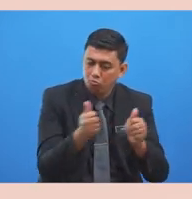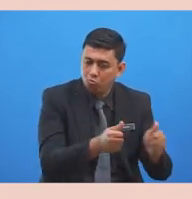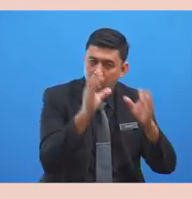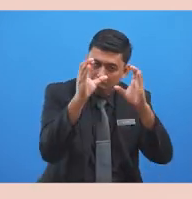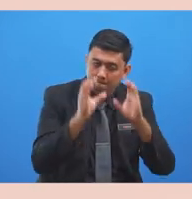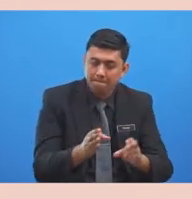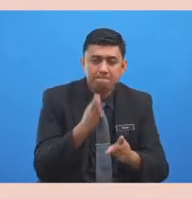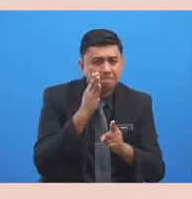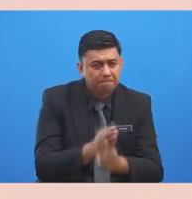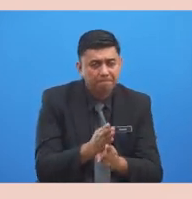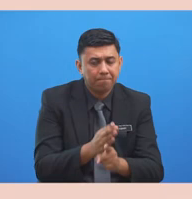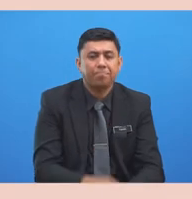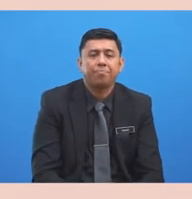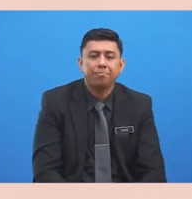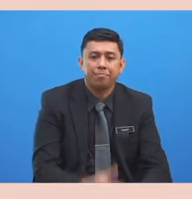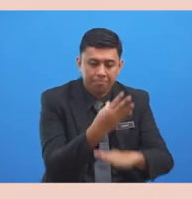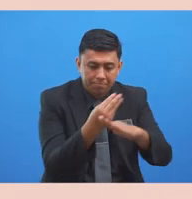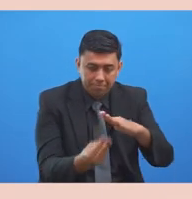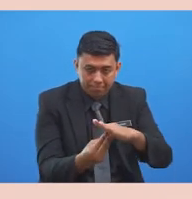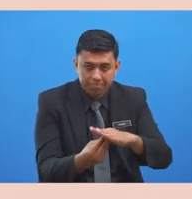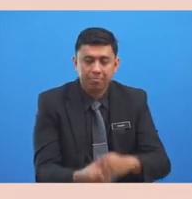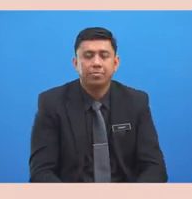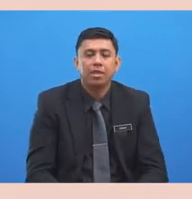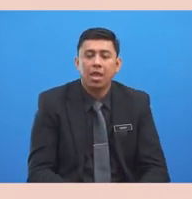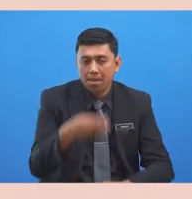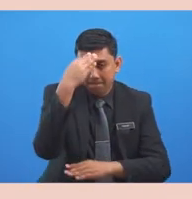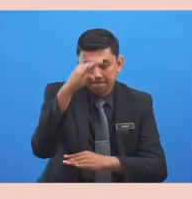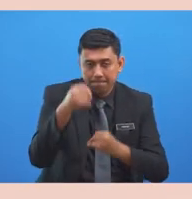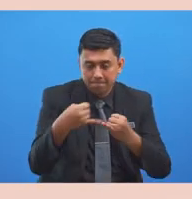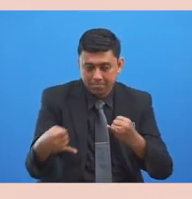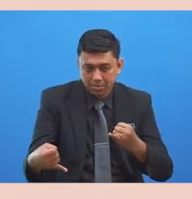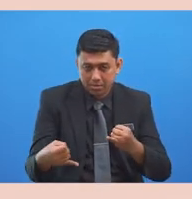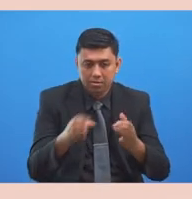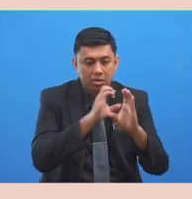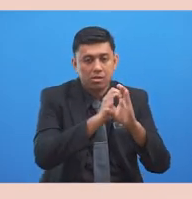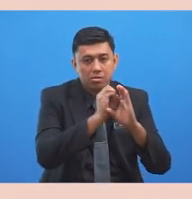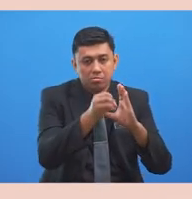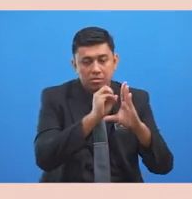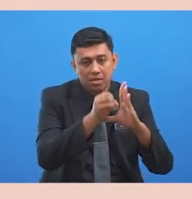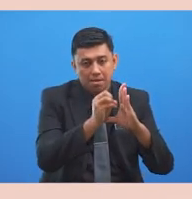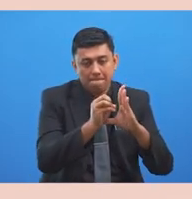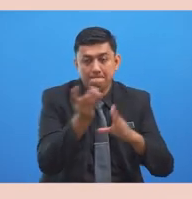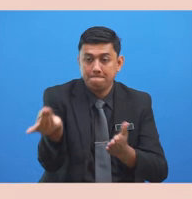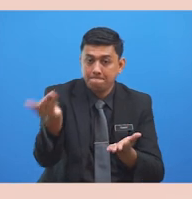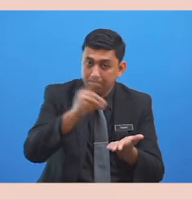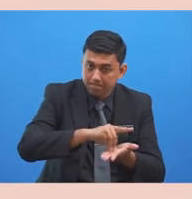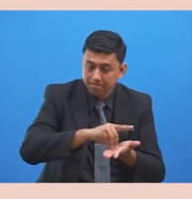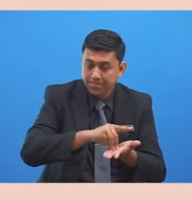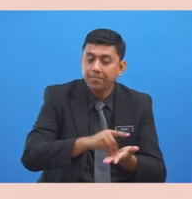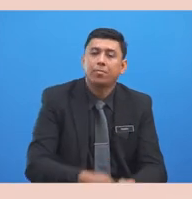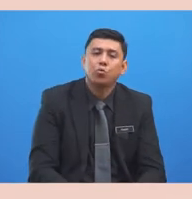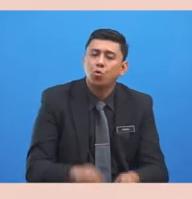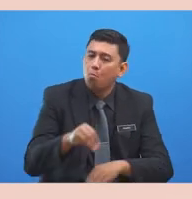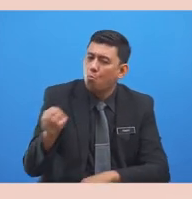yang membenarkan input bagi jenis data double. Murid-murid